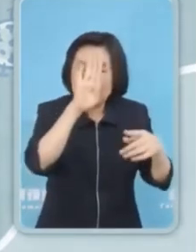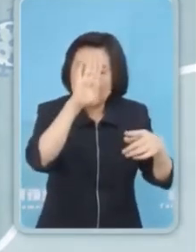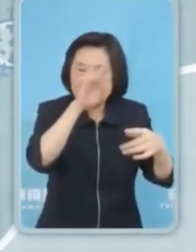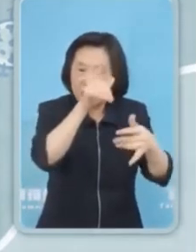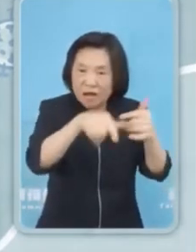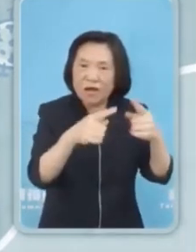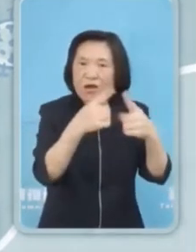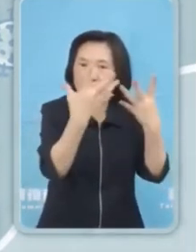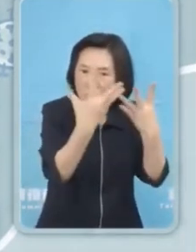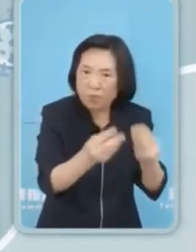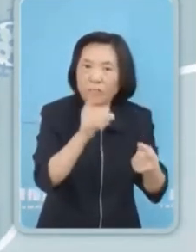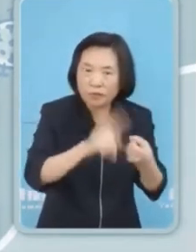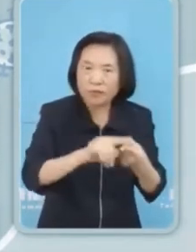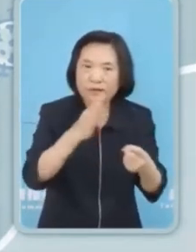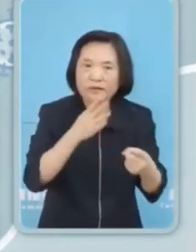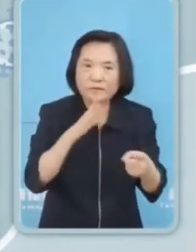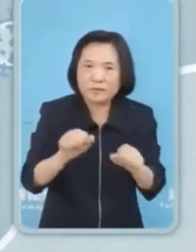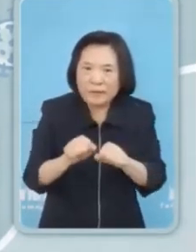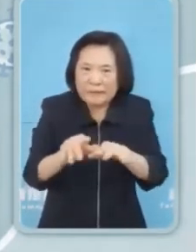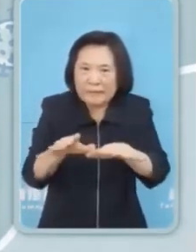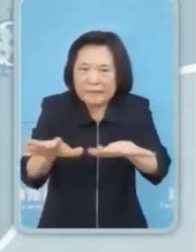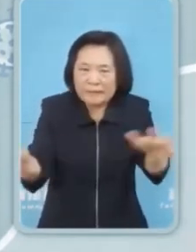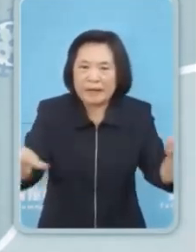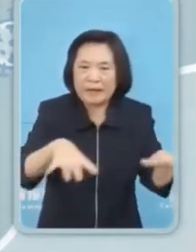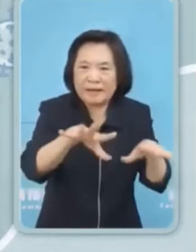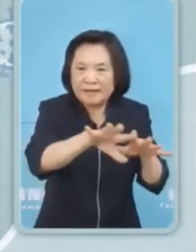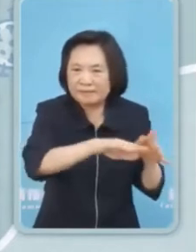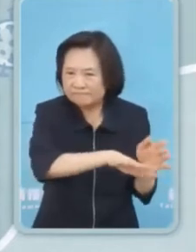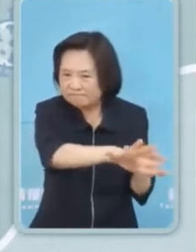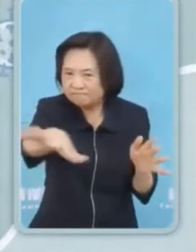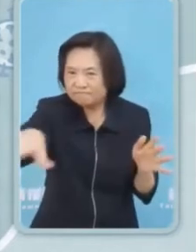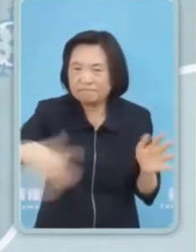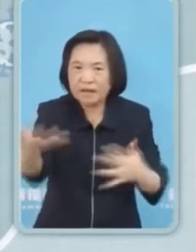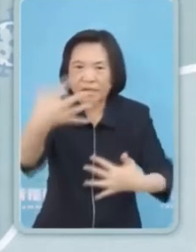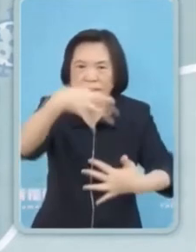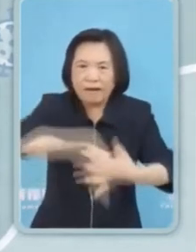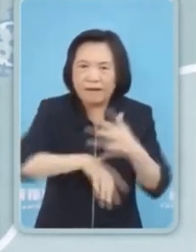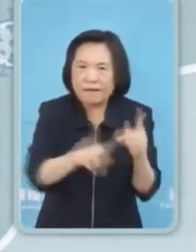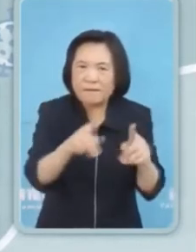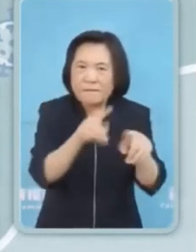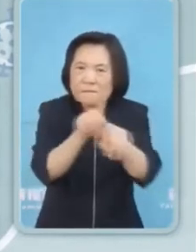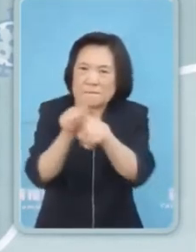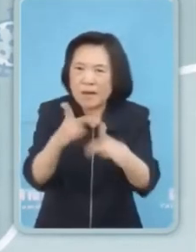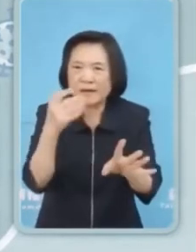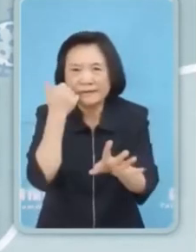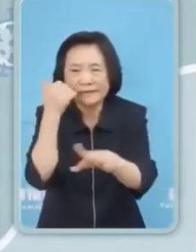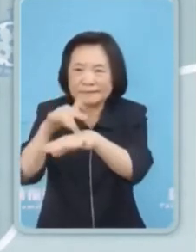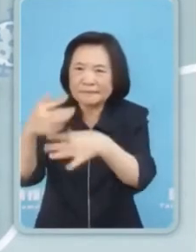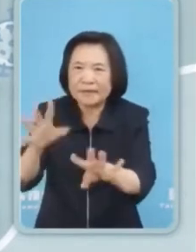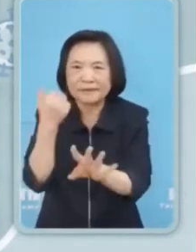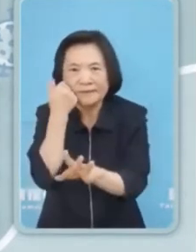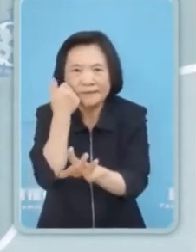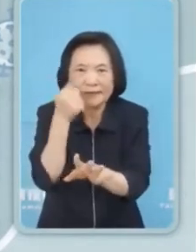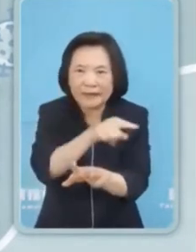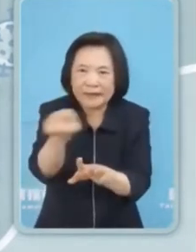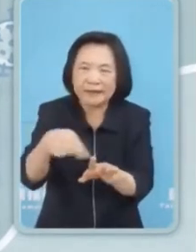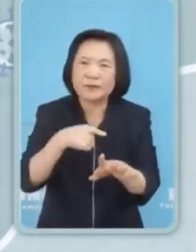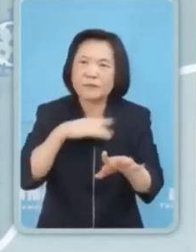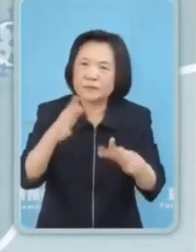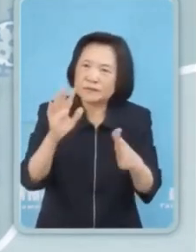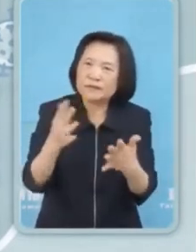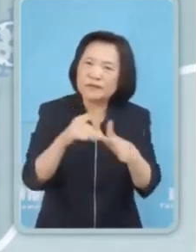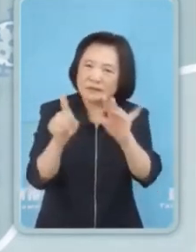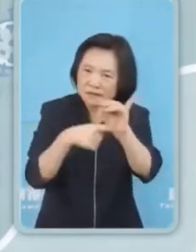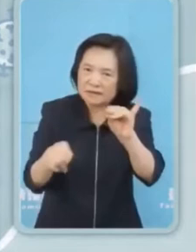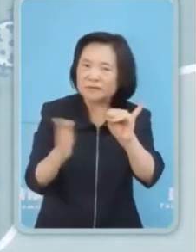列的范围就越来越多，就相对来讲，每一个人框列的人数就越来越多，所以我们还是维持在1000左右哈。这